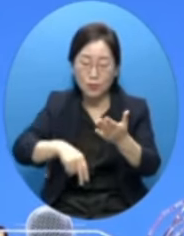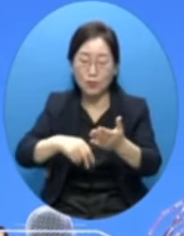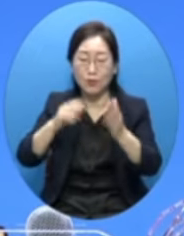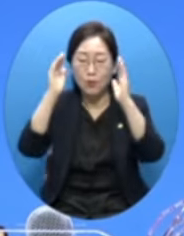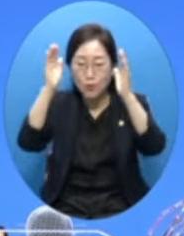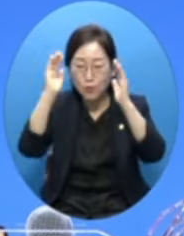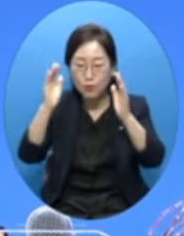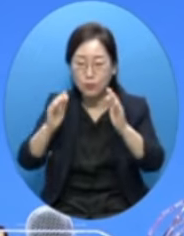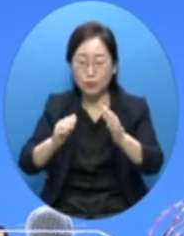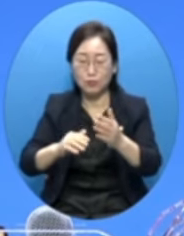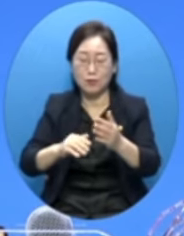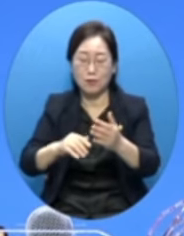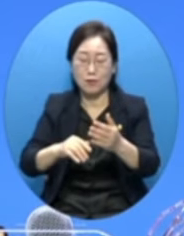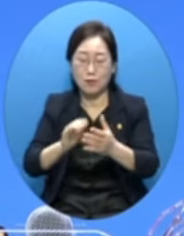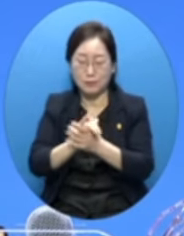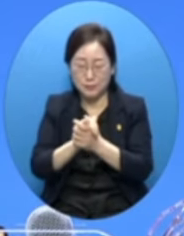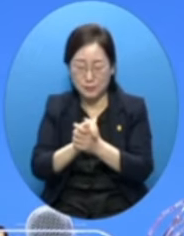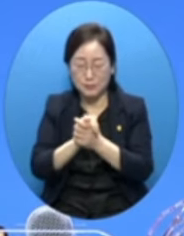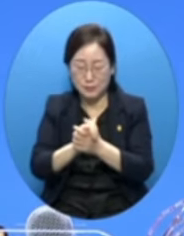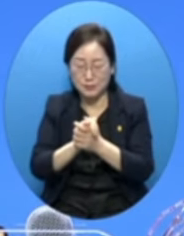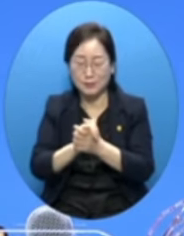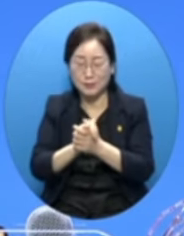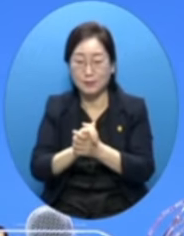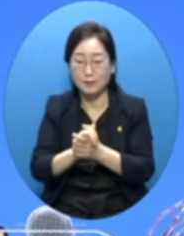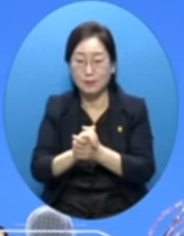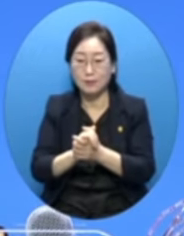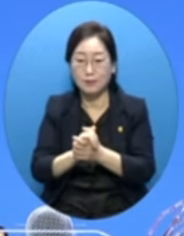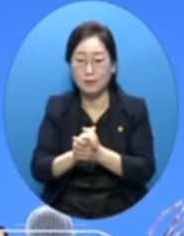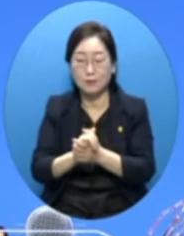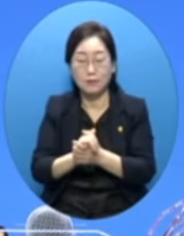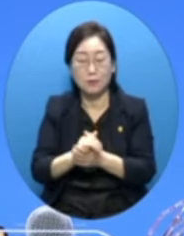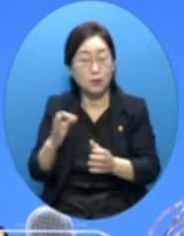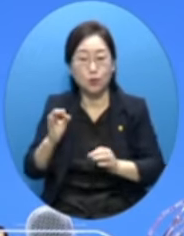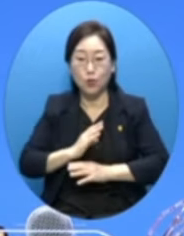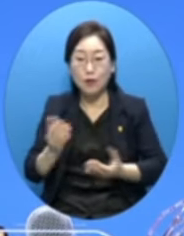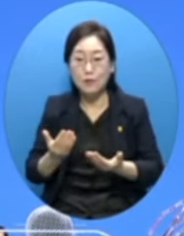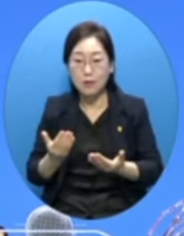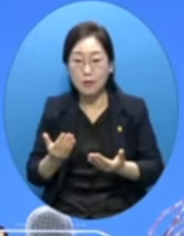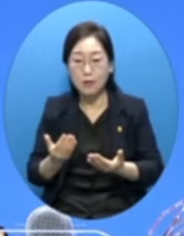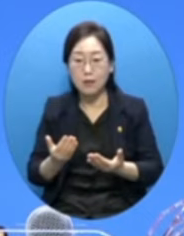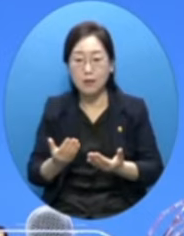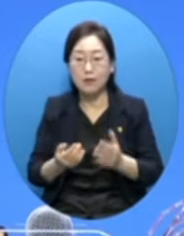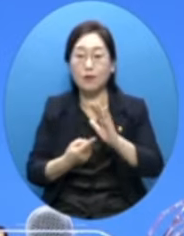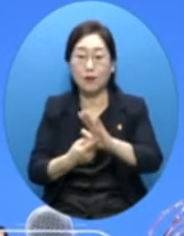말씀을 묵상하며 기도했습니다. 놀라운 일이 일어나기 시작했습니다.